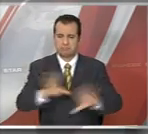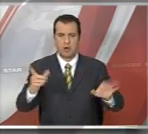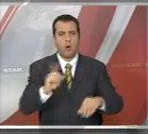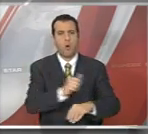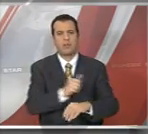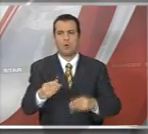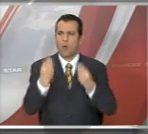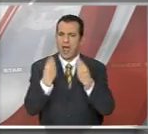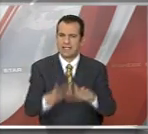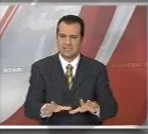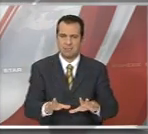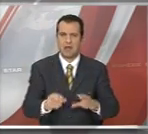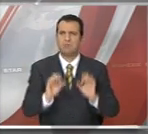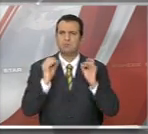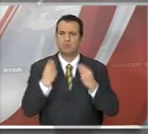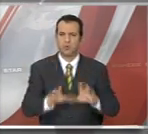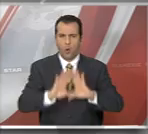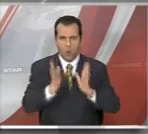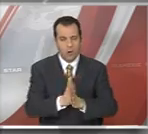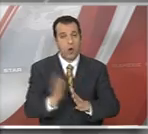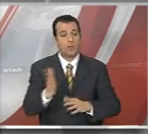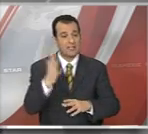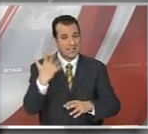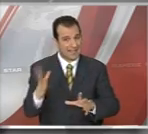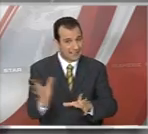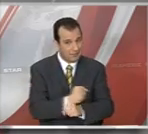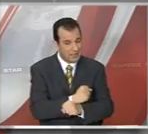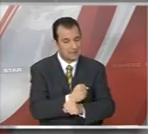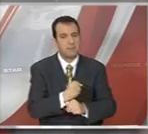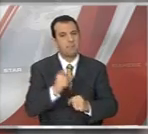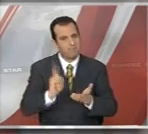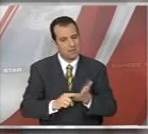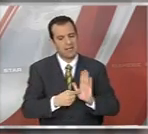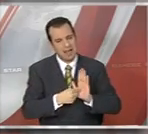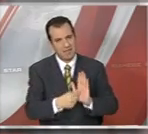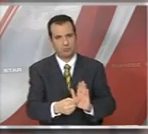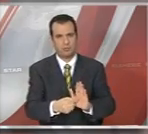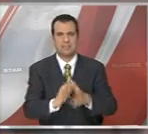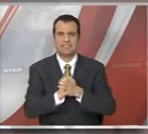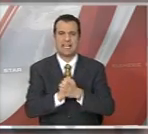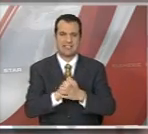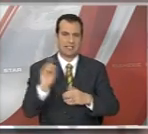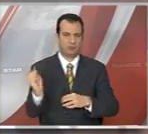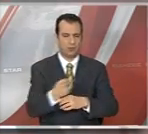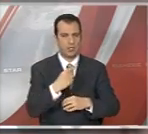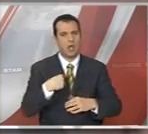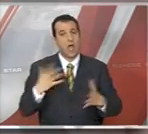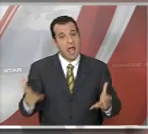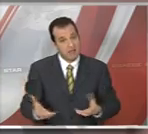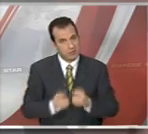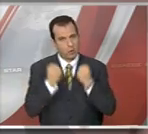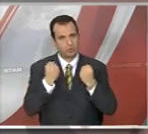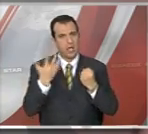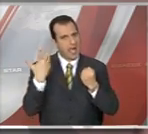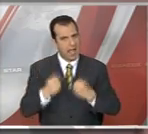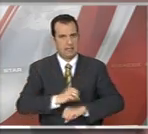να λέμε τι δεν πάει καλά αλλά και όταν υπάρχει και μια μεγάλη επιτυχία πρέπει να δίνουμε και συγχαρί και πρωτοσέλιδα γίνονται και μεγάλες